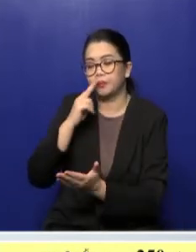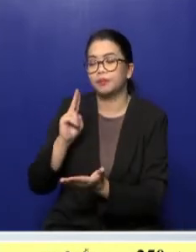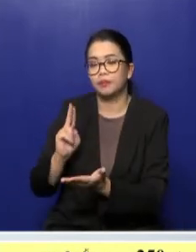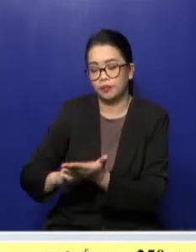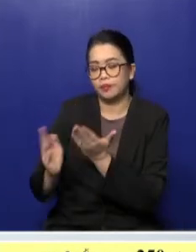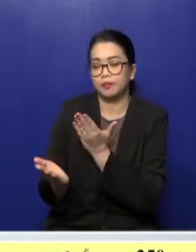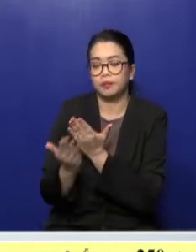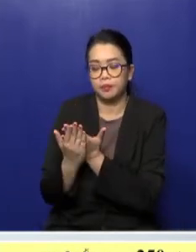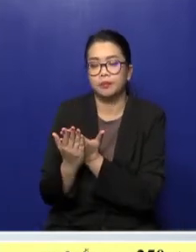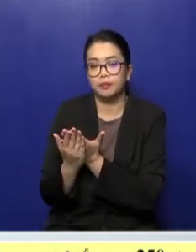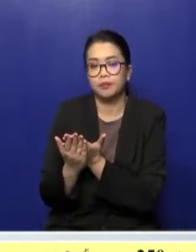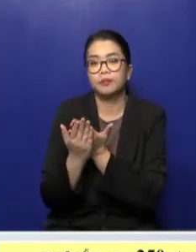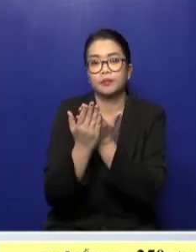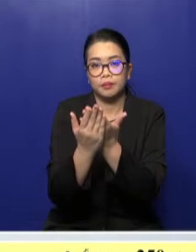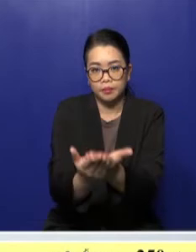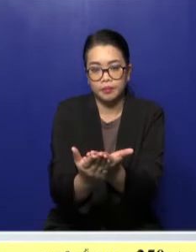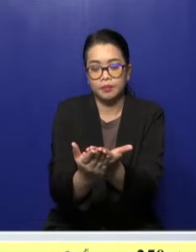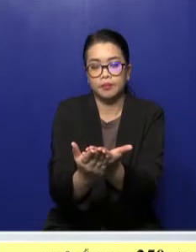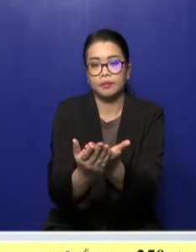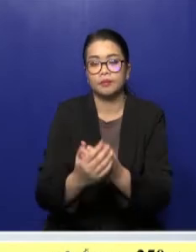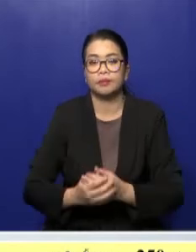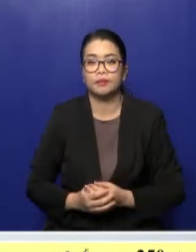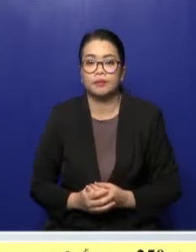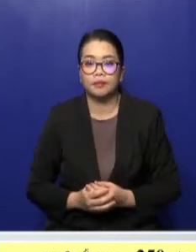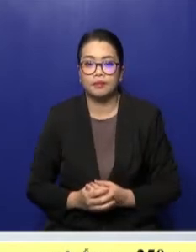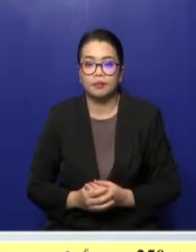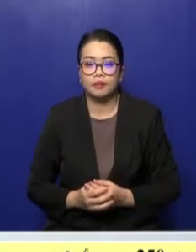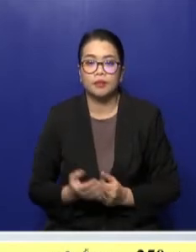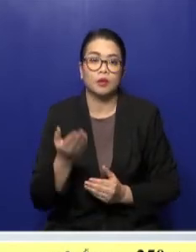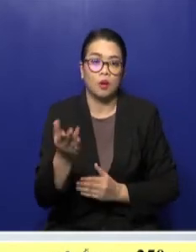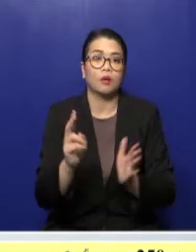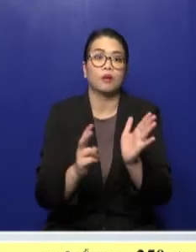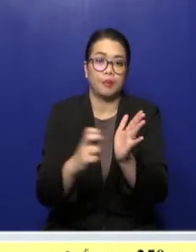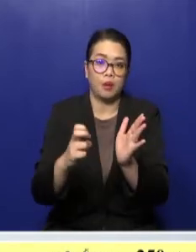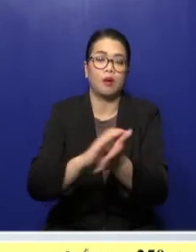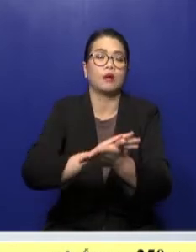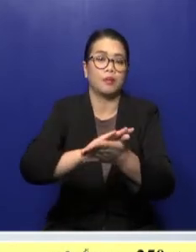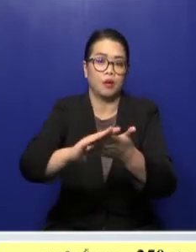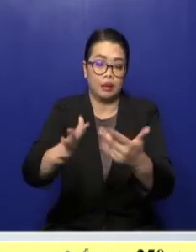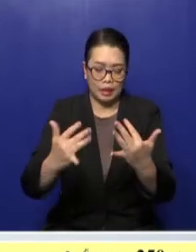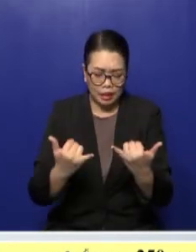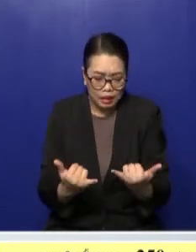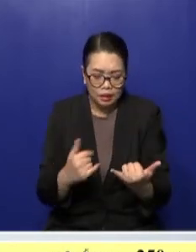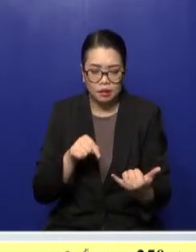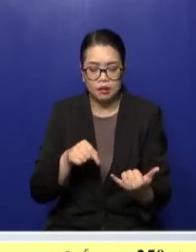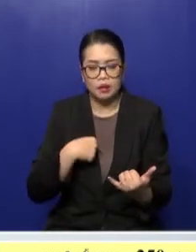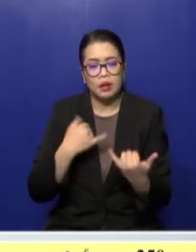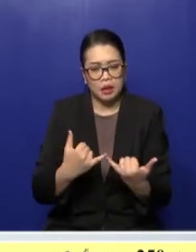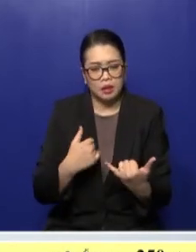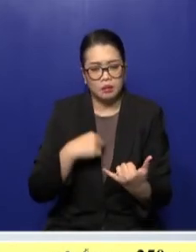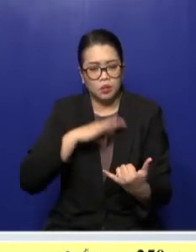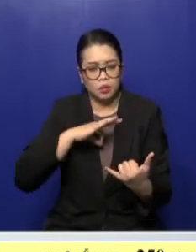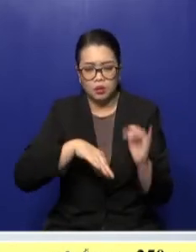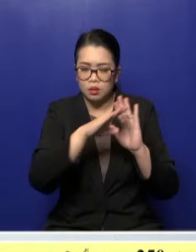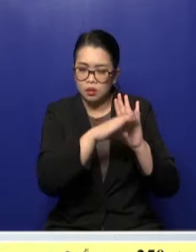สถานะน 4 09 18ครับและนี่คือสิ่งที่ที่บางคนจะเป็นอย่างนั้น